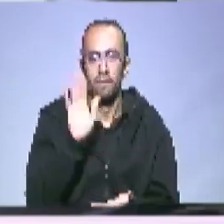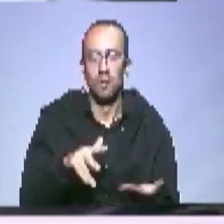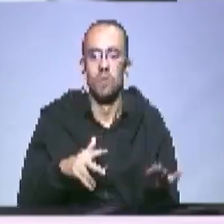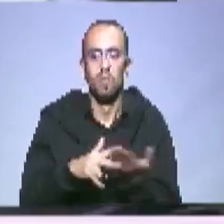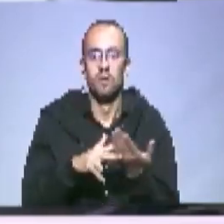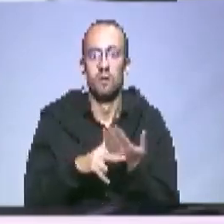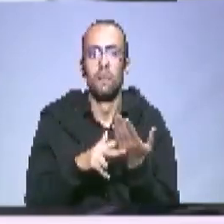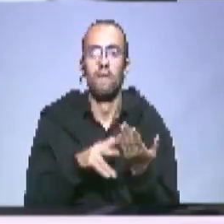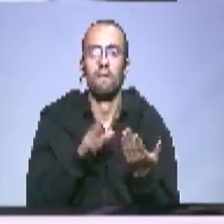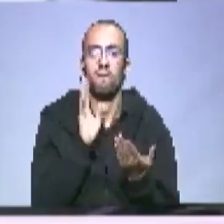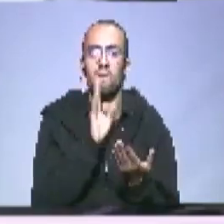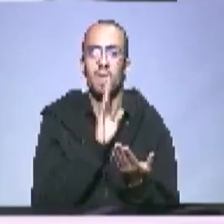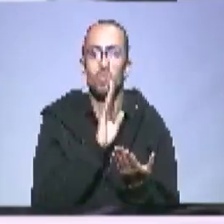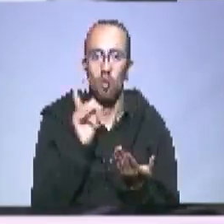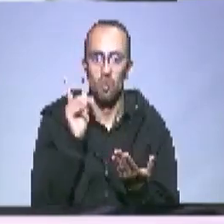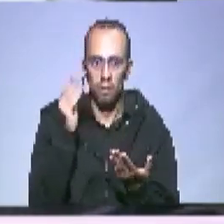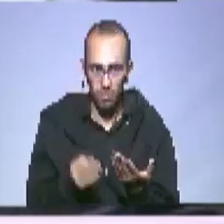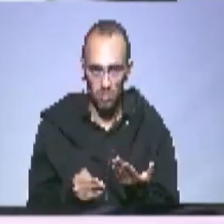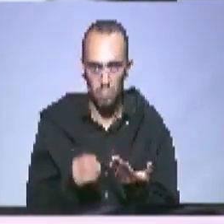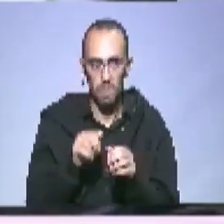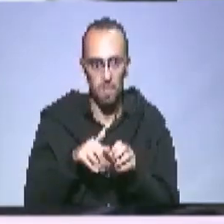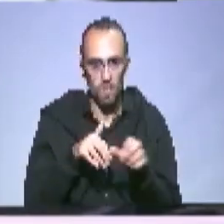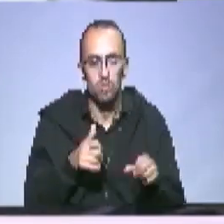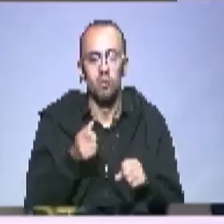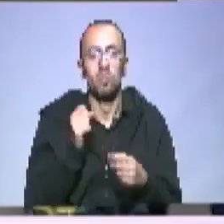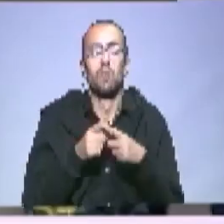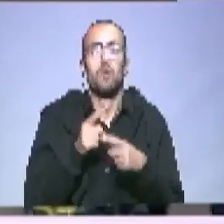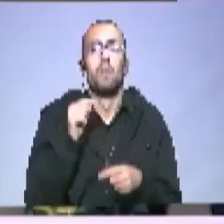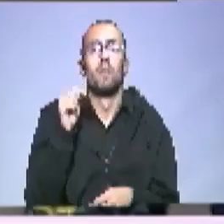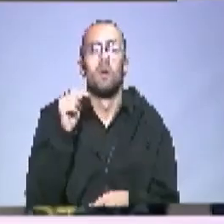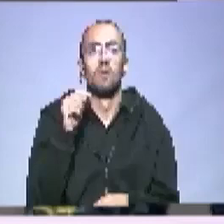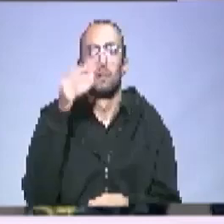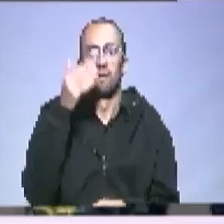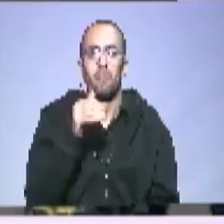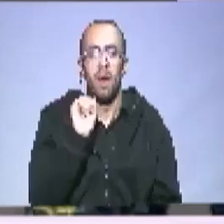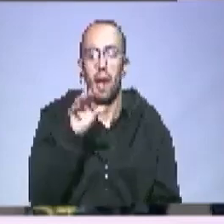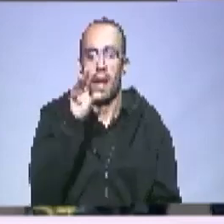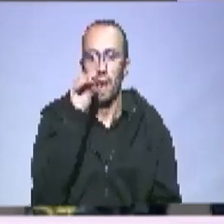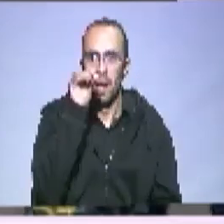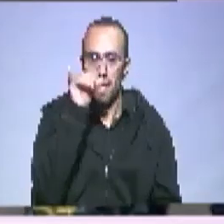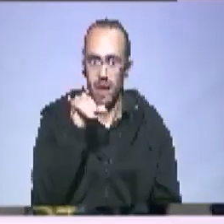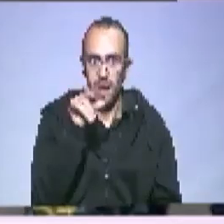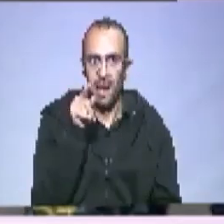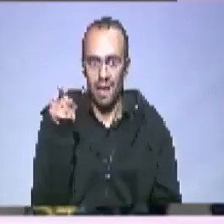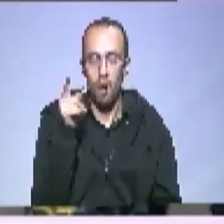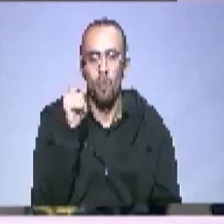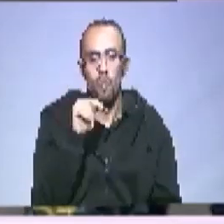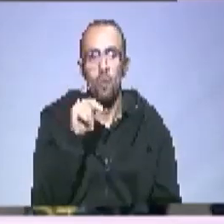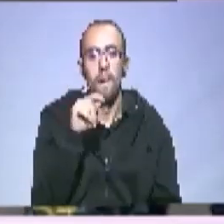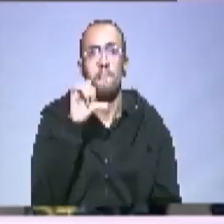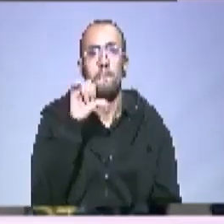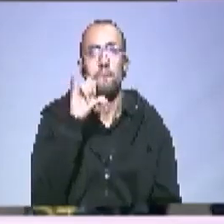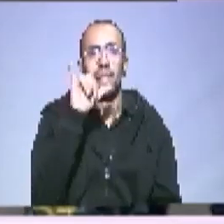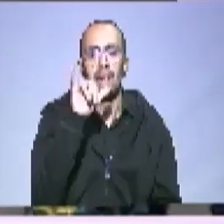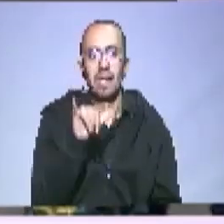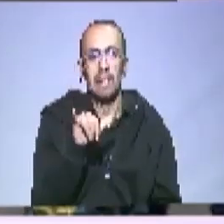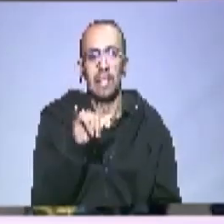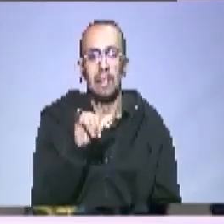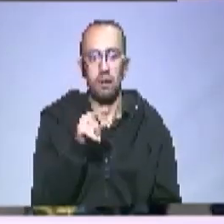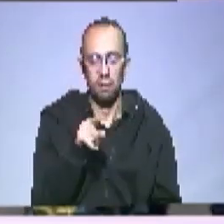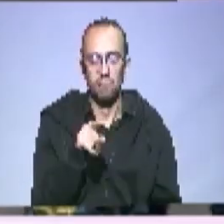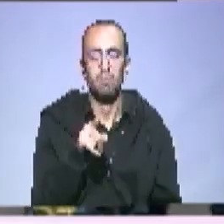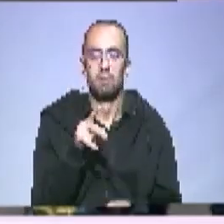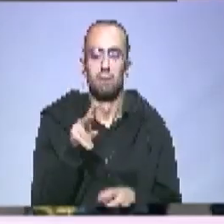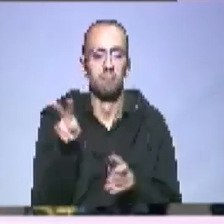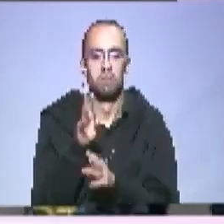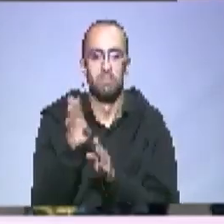على صفحه هي ومي وصفحه ميسات، موجود الحلقة كاملة وموجود مقاطع لكل حاجة الشيف اشتغلها النهاردة،